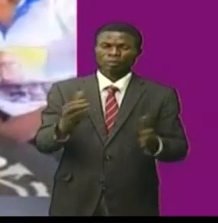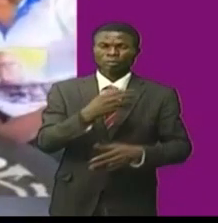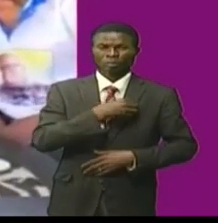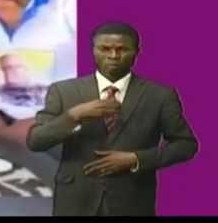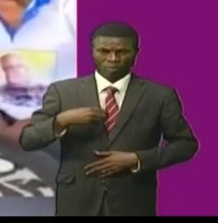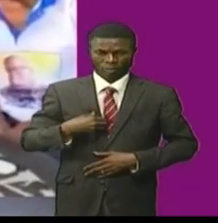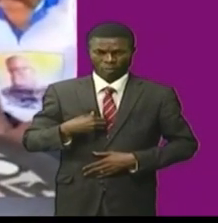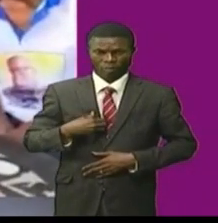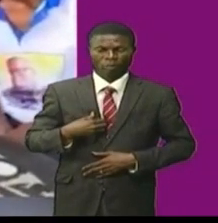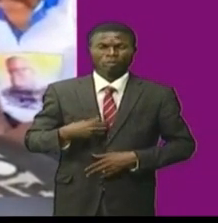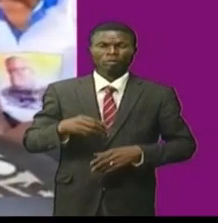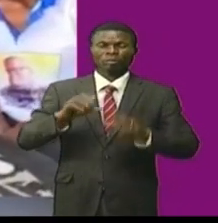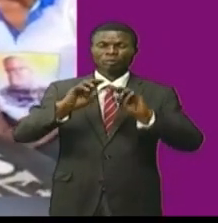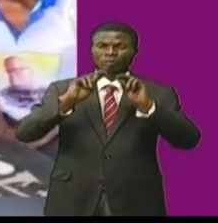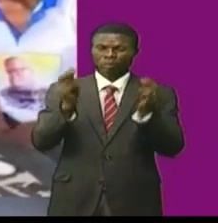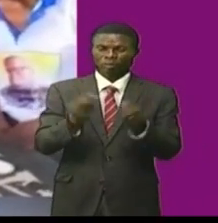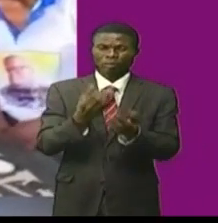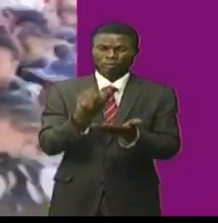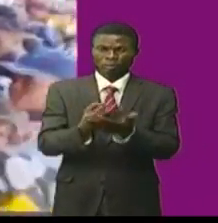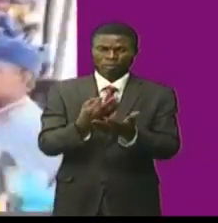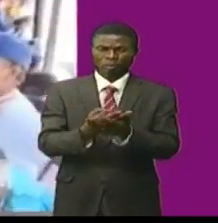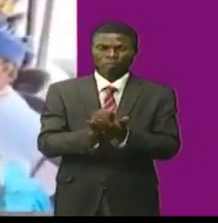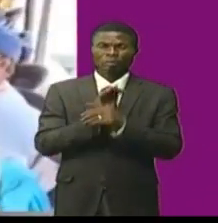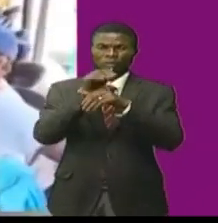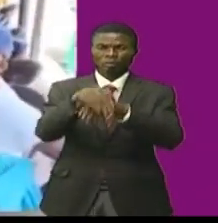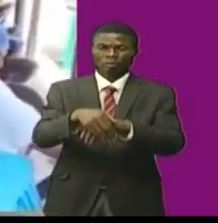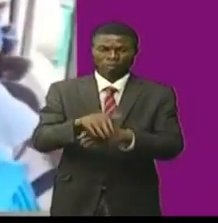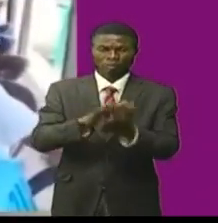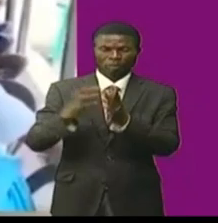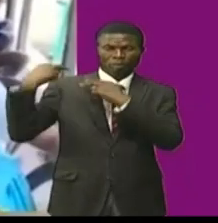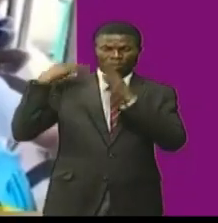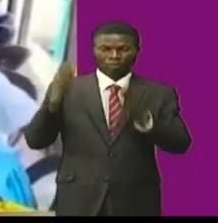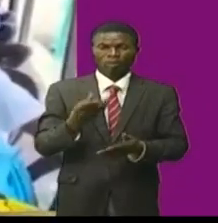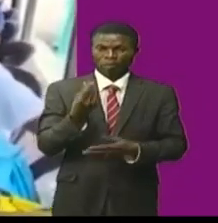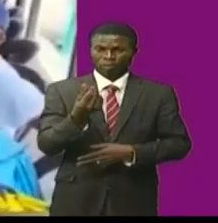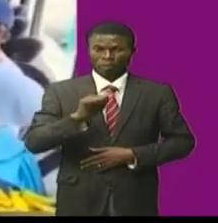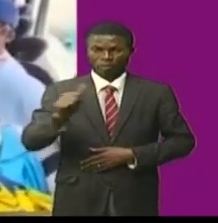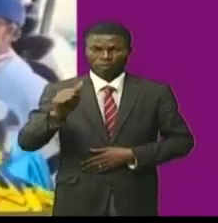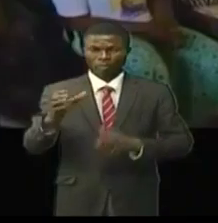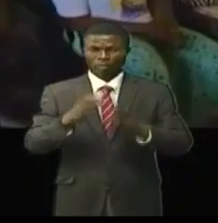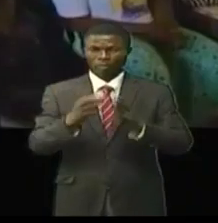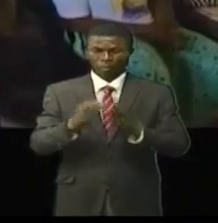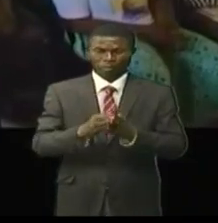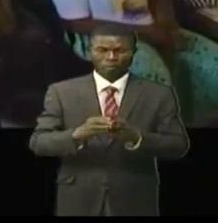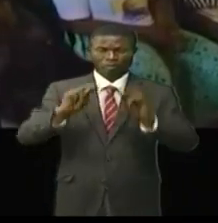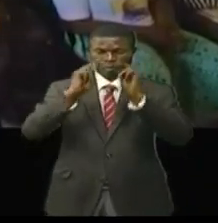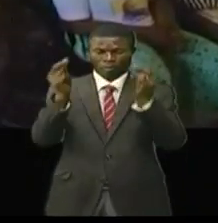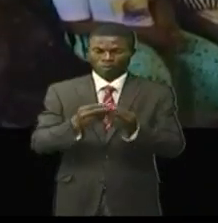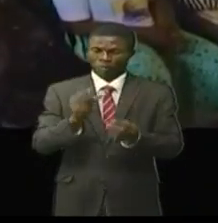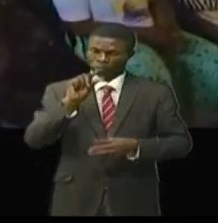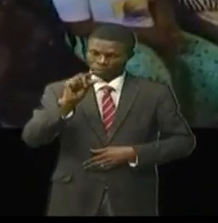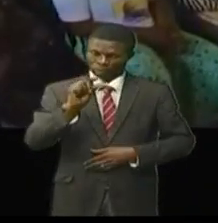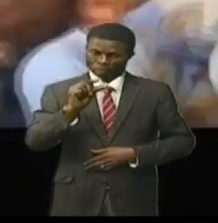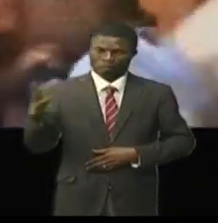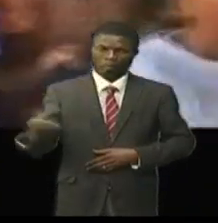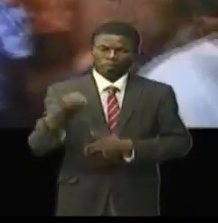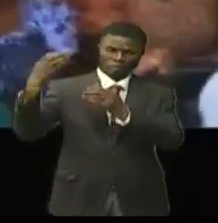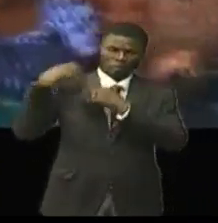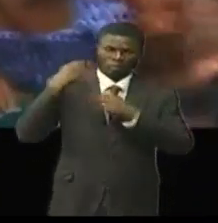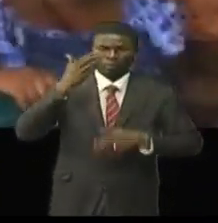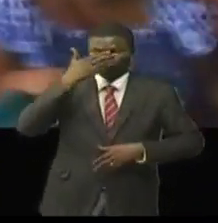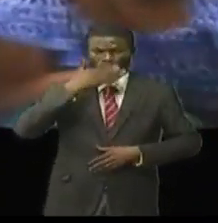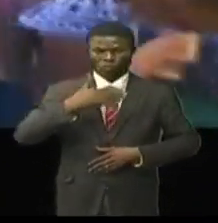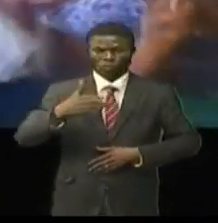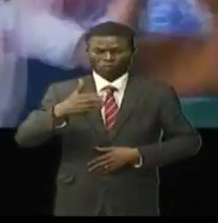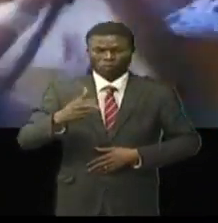les microfinances en vue d'une inclusion financière, mais surtout avec cette unité de production, la prise en charge sanitaire